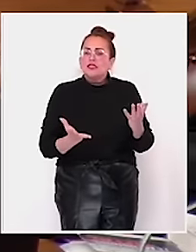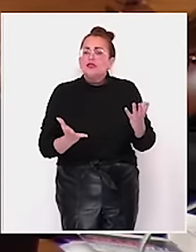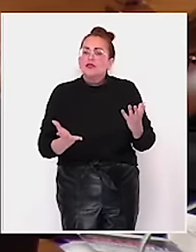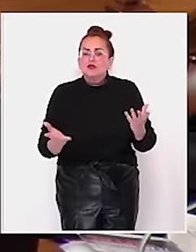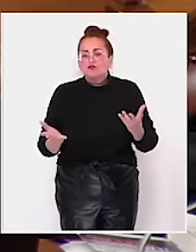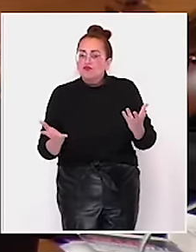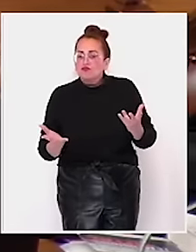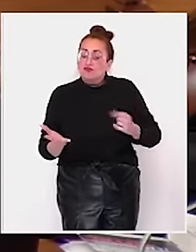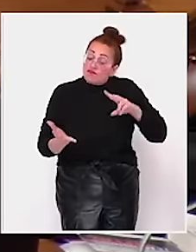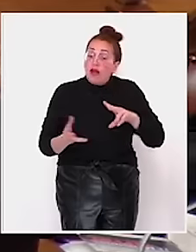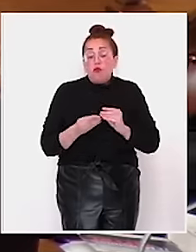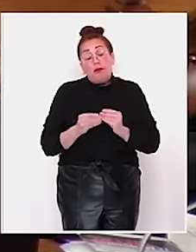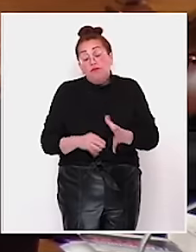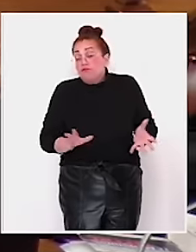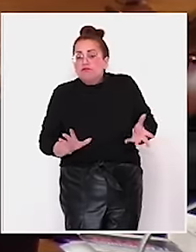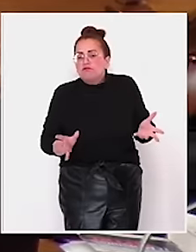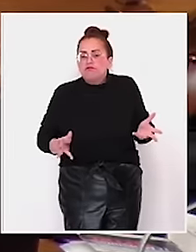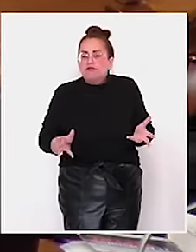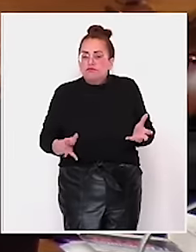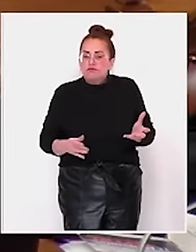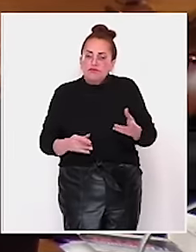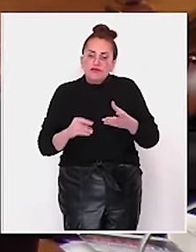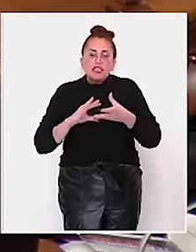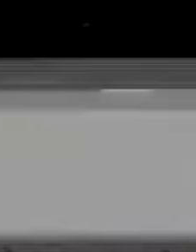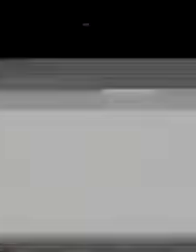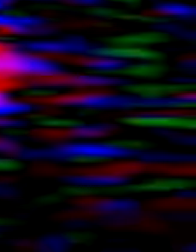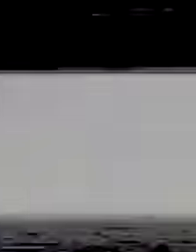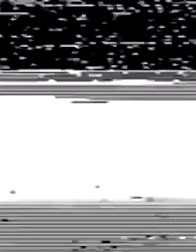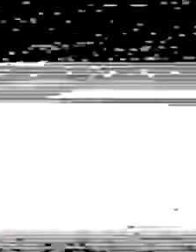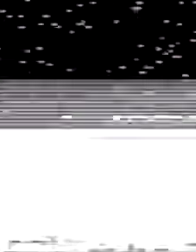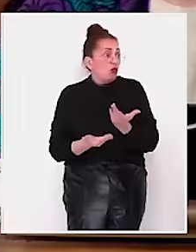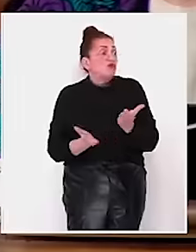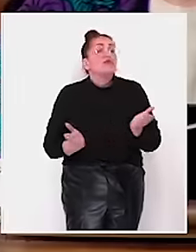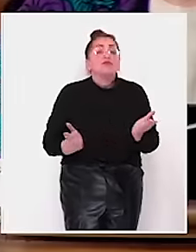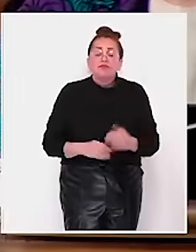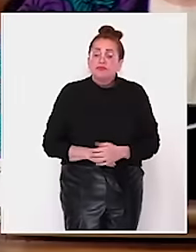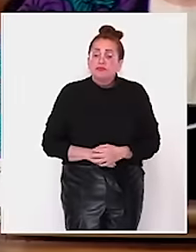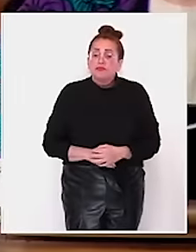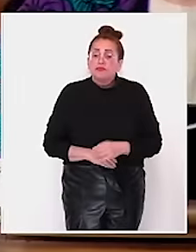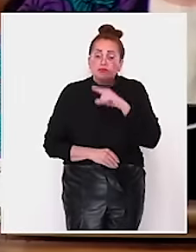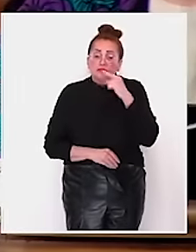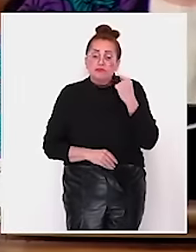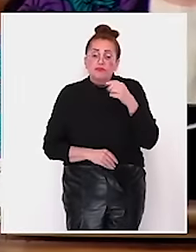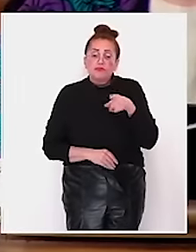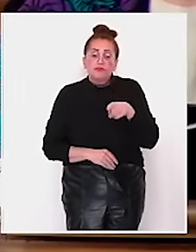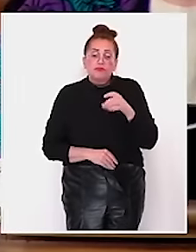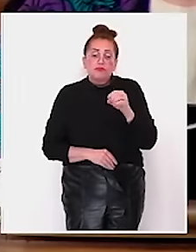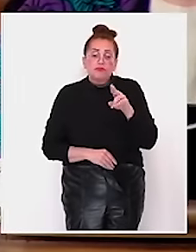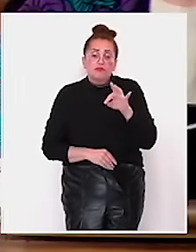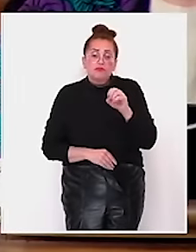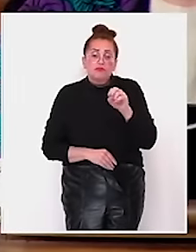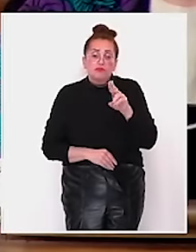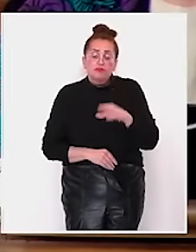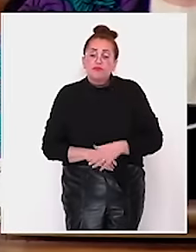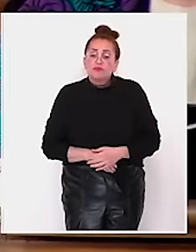très problématique, hein, pour le dire ça gentiment. Merci, Monsieur Poutou. Monsieur Poutou. On